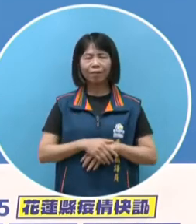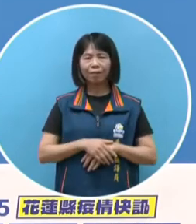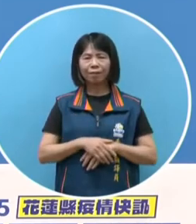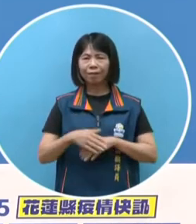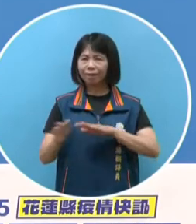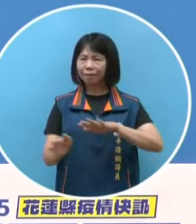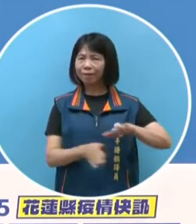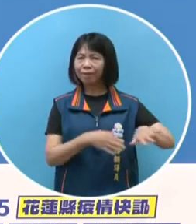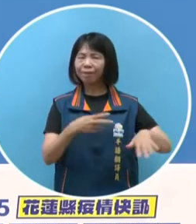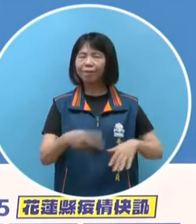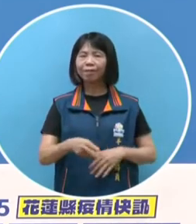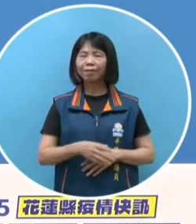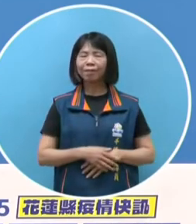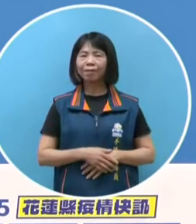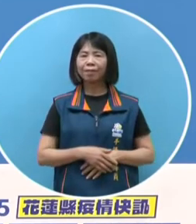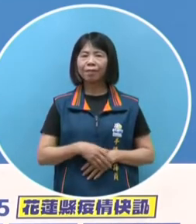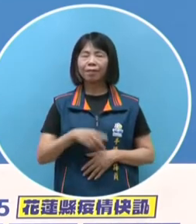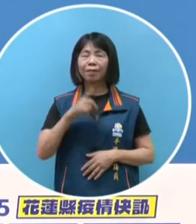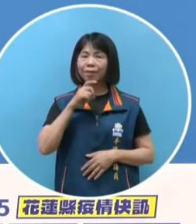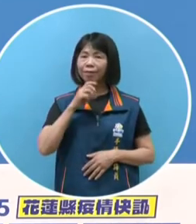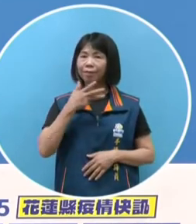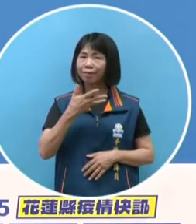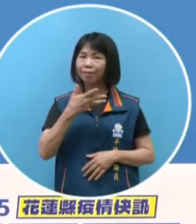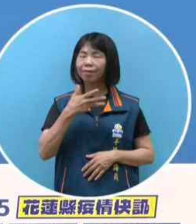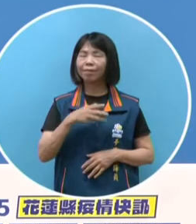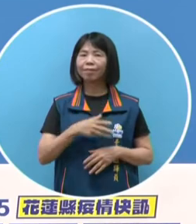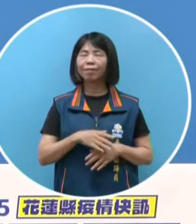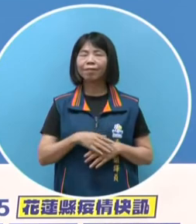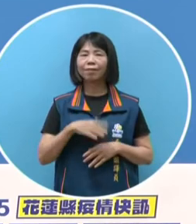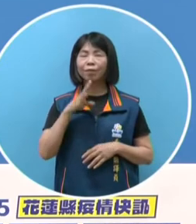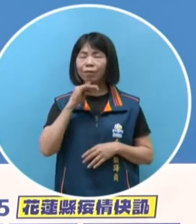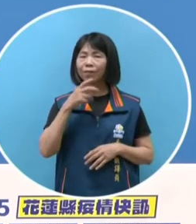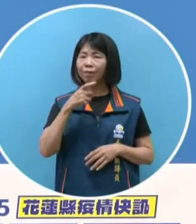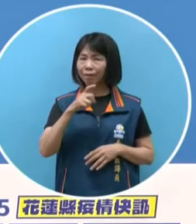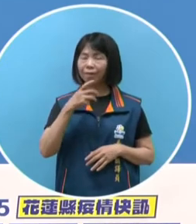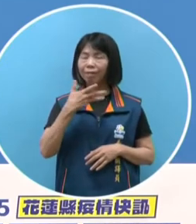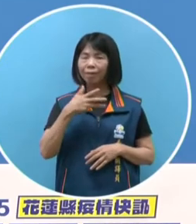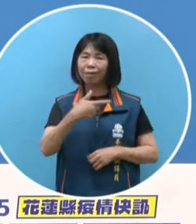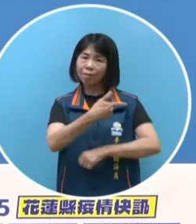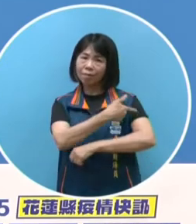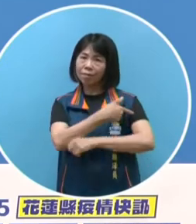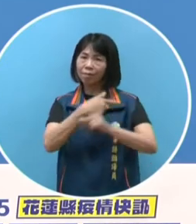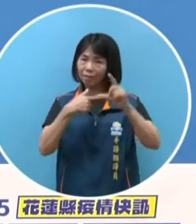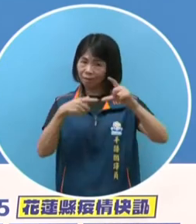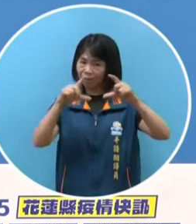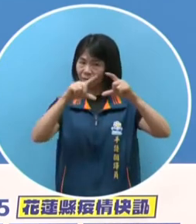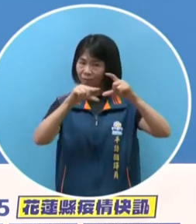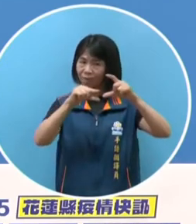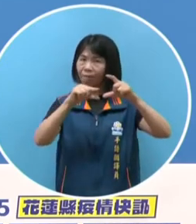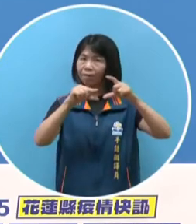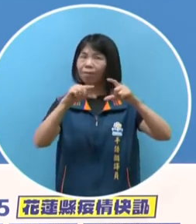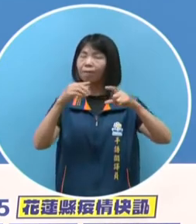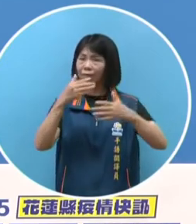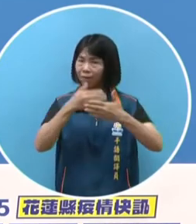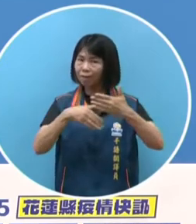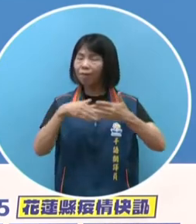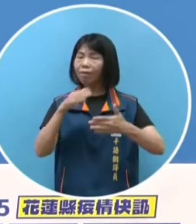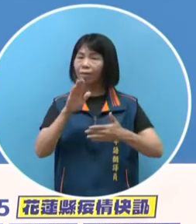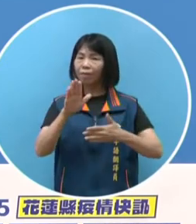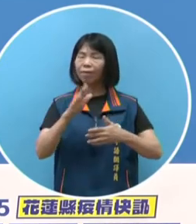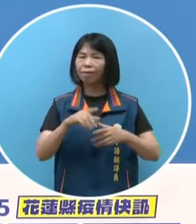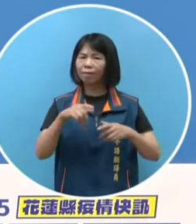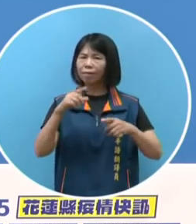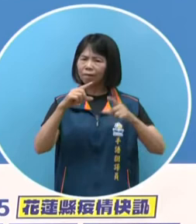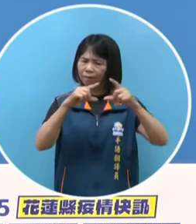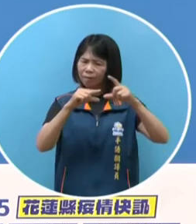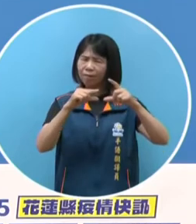于我们18岁的，就是我们有剩余残疾的部分，一天剩余